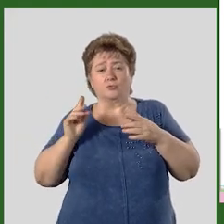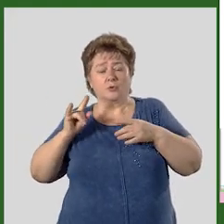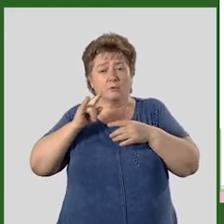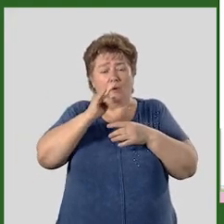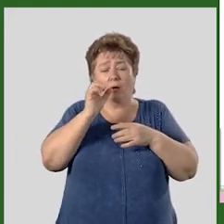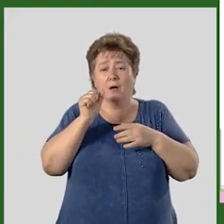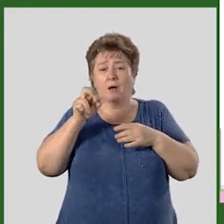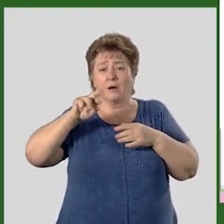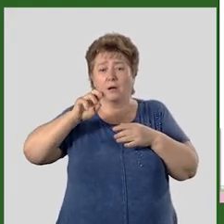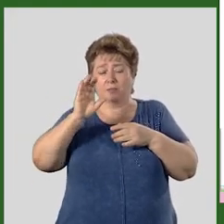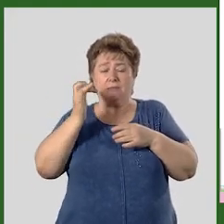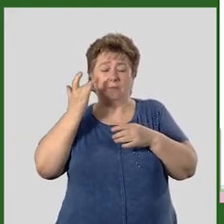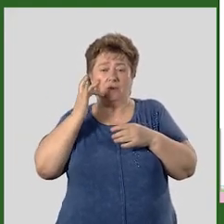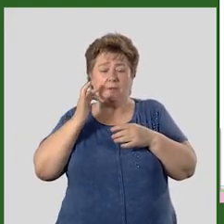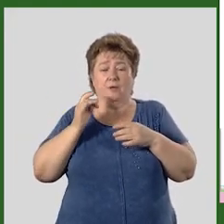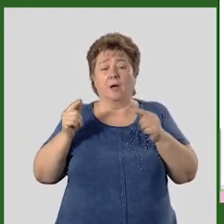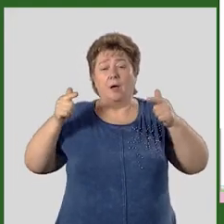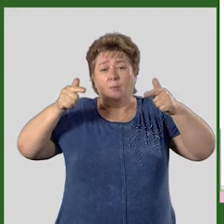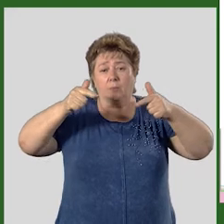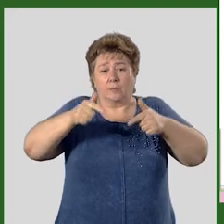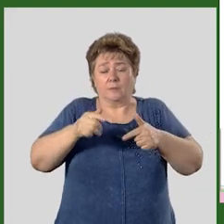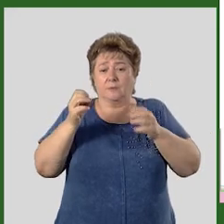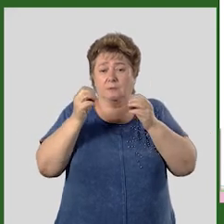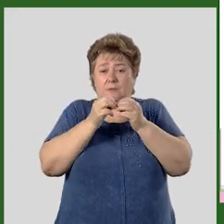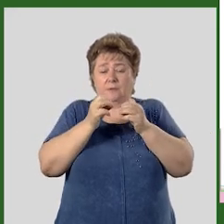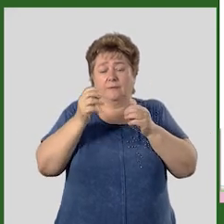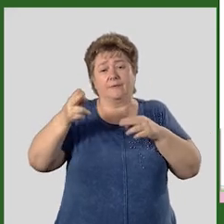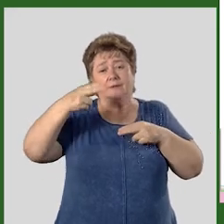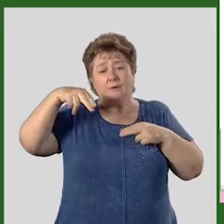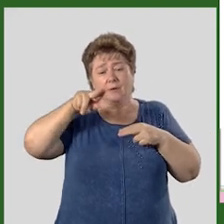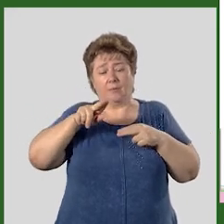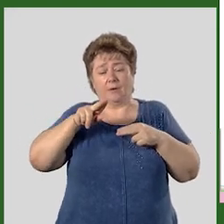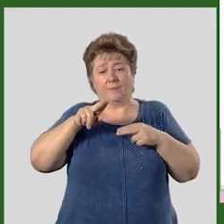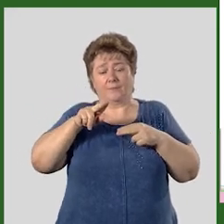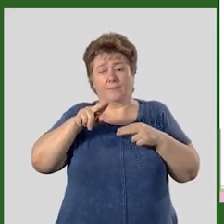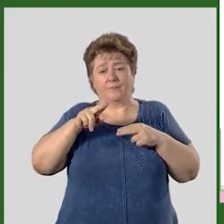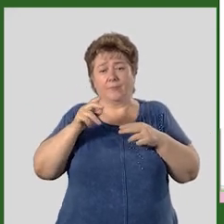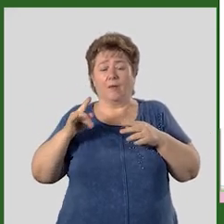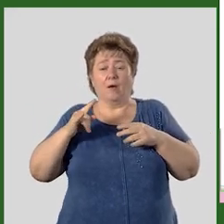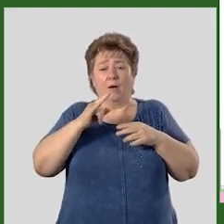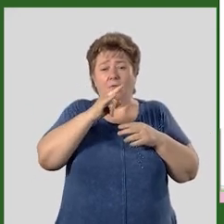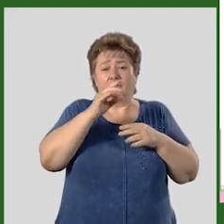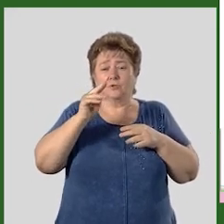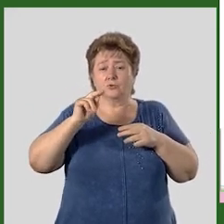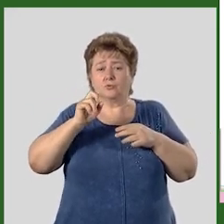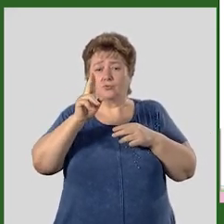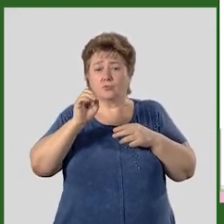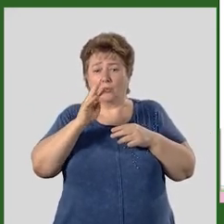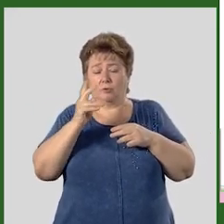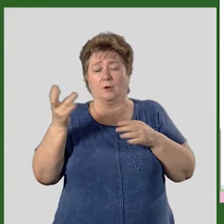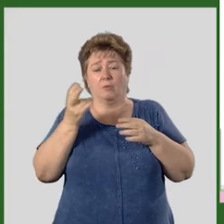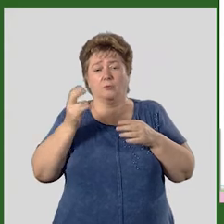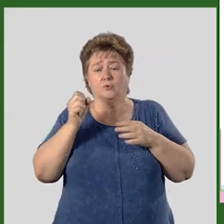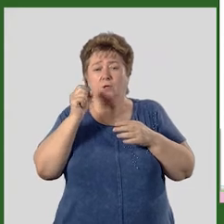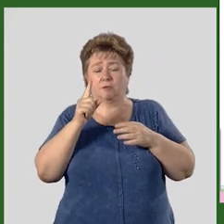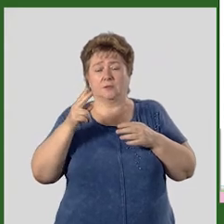вылететь на Аляску, США, и прибыть туда 10 декабря. Вылетать из Чукотки можно